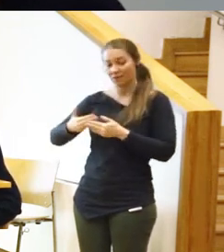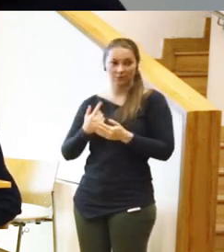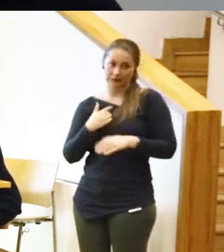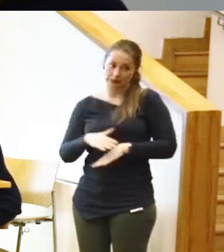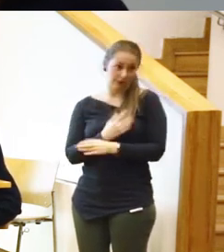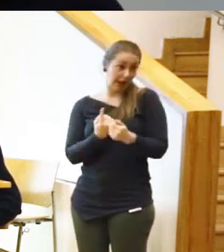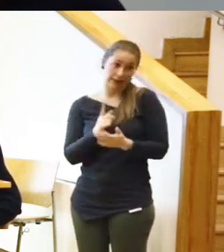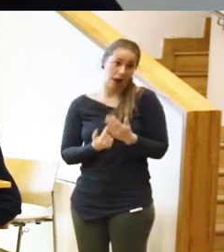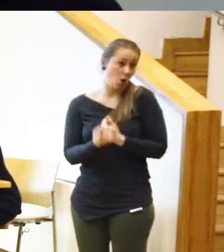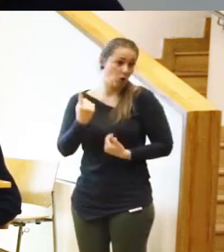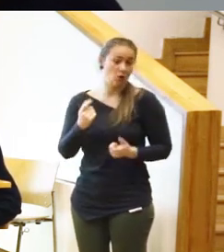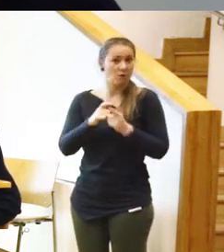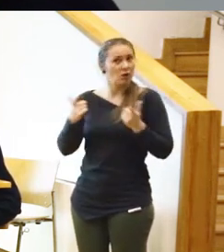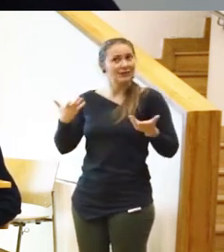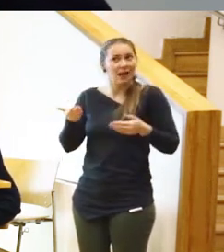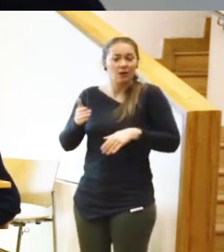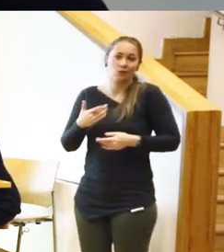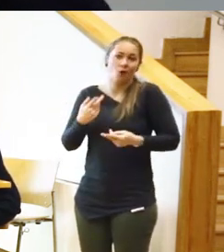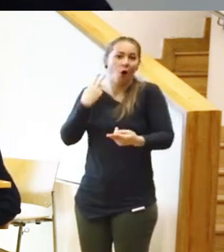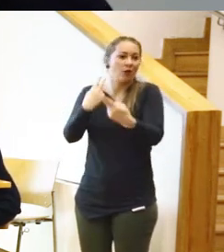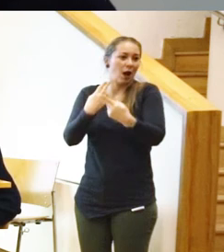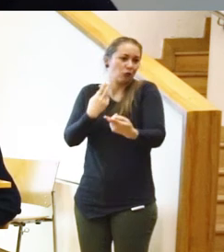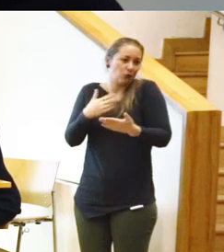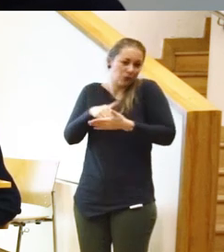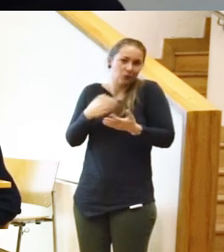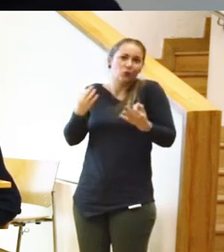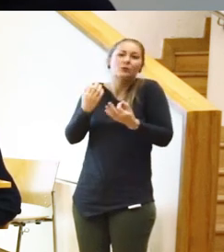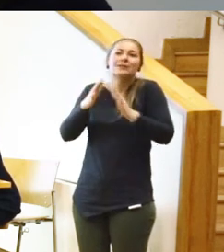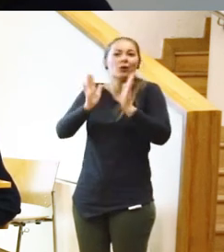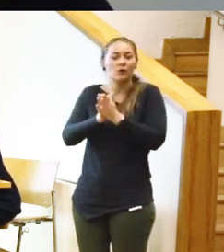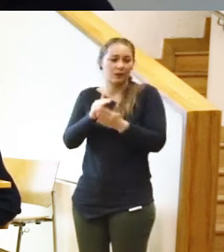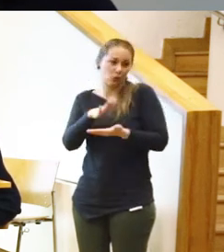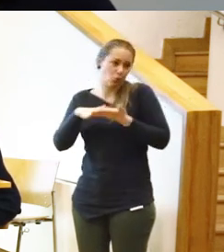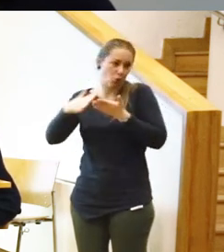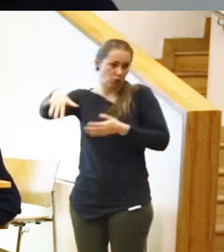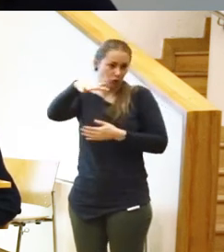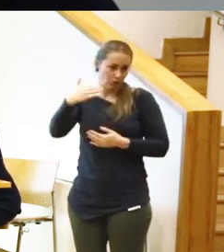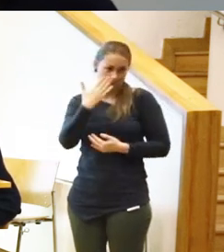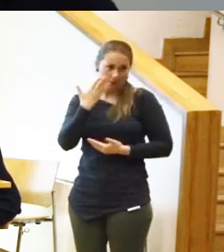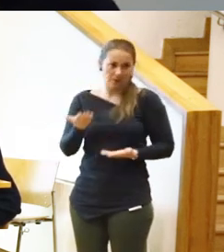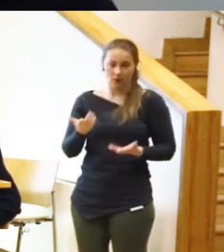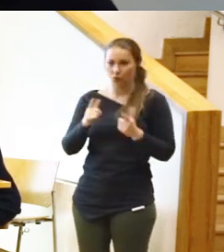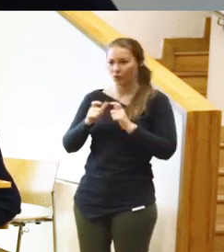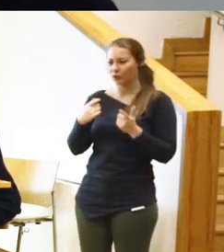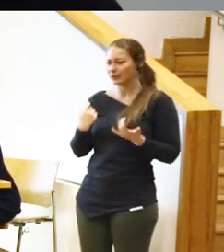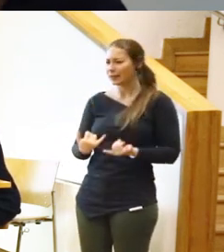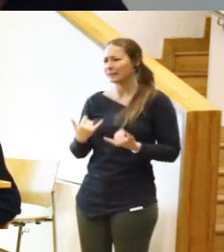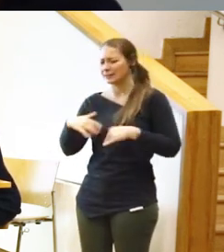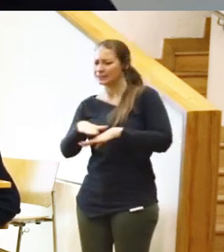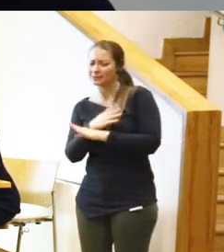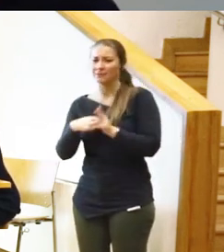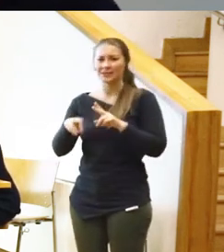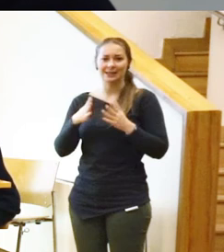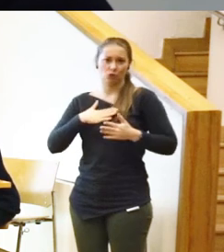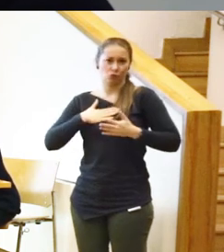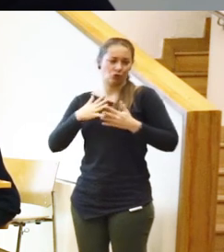vlastně jako se obecně způsob prostě, nebo náš systém dospěl do nějaké jakoby sebereflexivnější fáze,